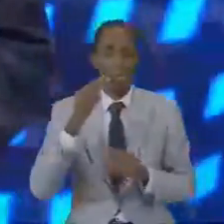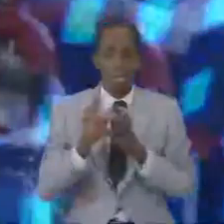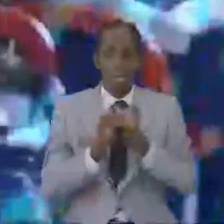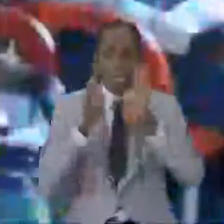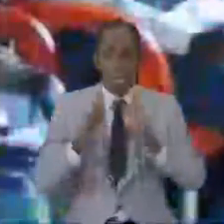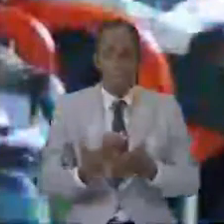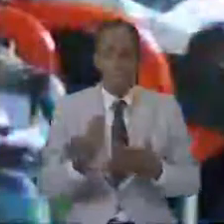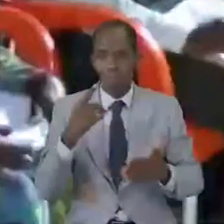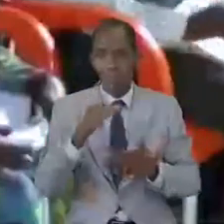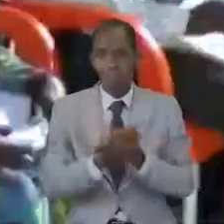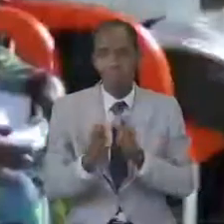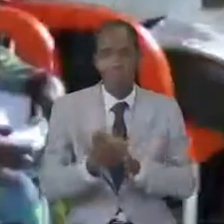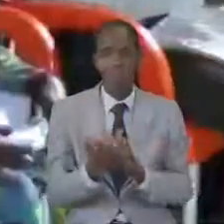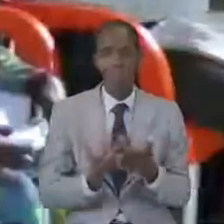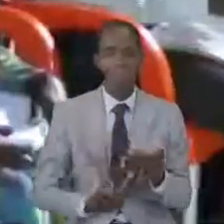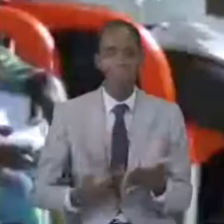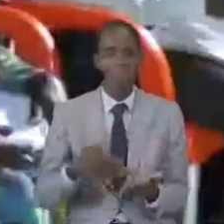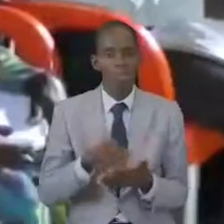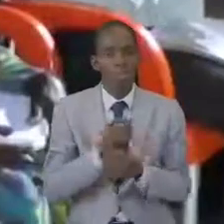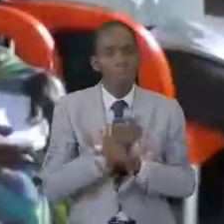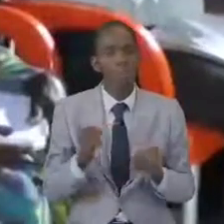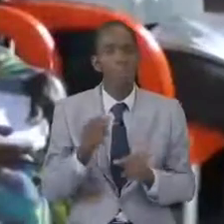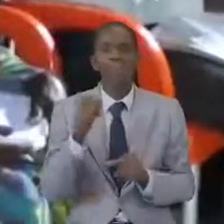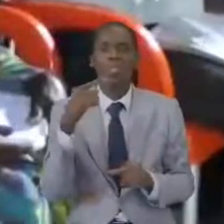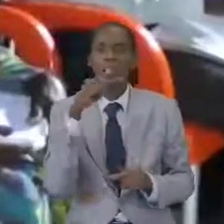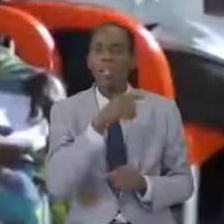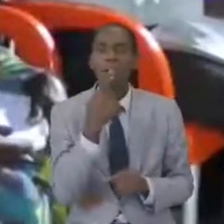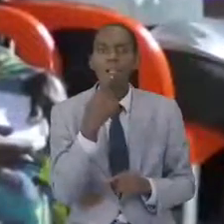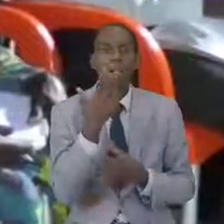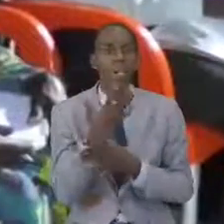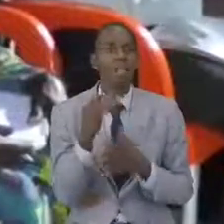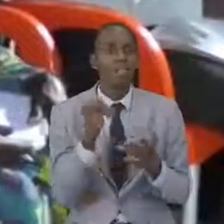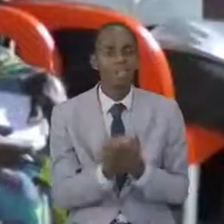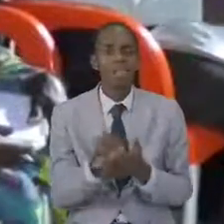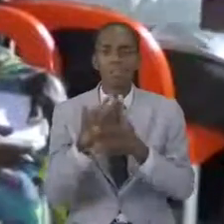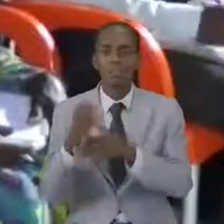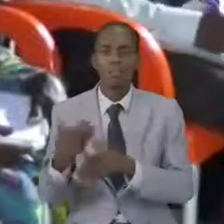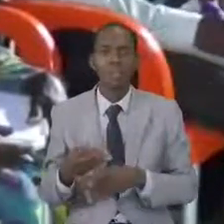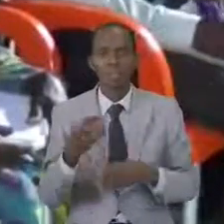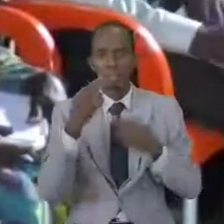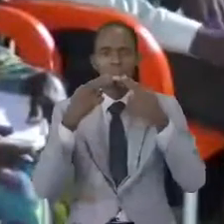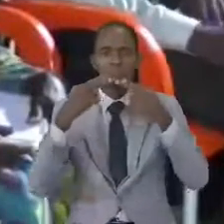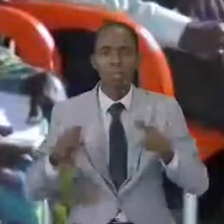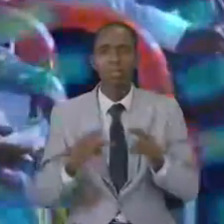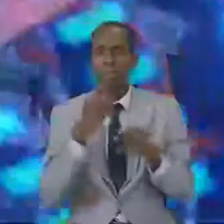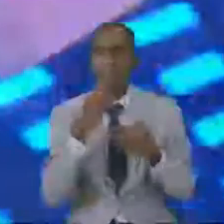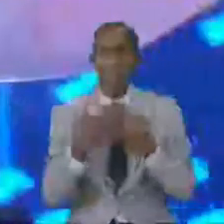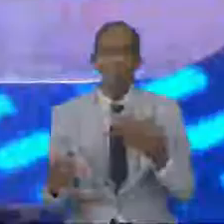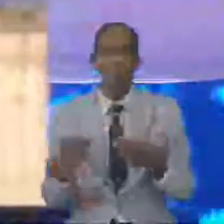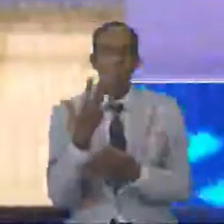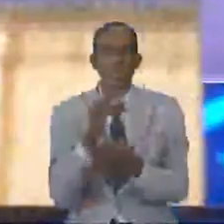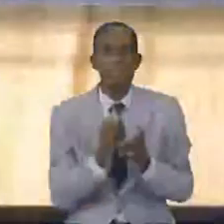chrétien et ils ont les yeux hauteur la langue menteuse les mecs qui répandent le sang innocent